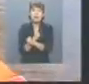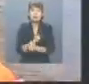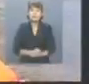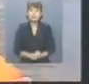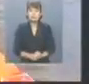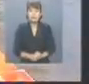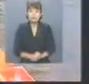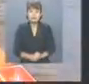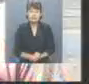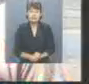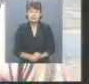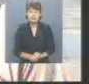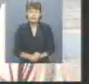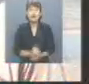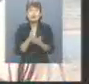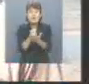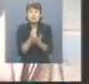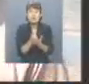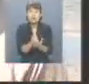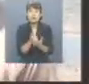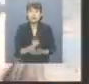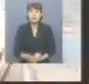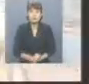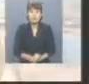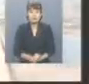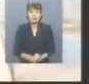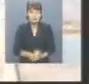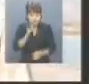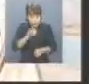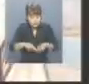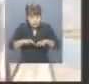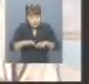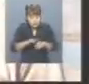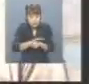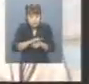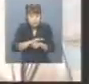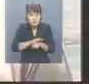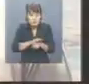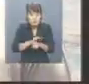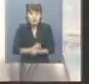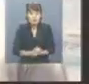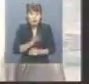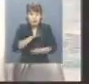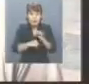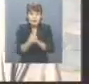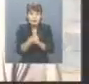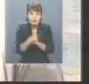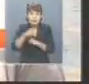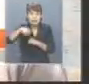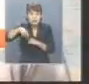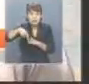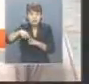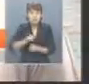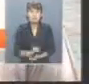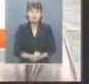แบ่งกันไป แบ่งกันไป ถามว่าเพิ่มมากไหมก็ไม่มากเท่าไหร่พี่ประมาณ10เซนเท่านั้นครับครับผมไม่ม